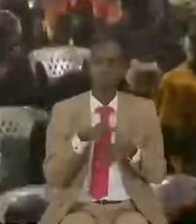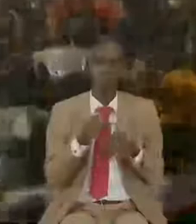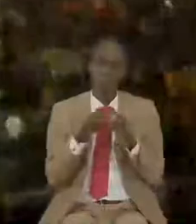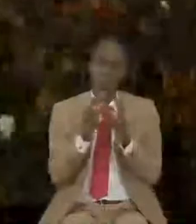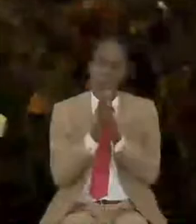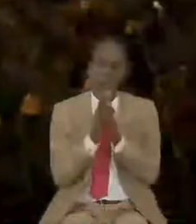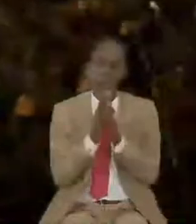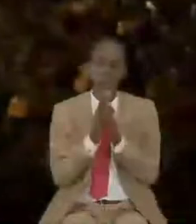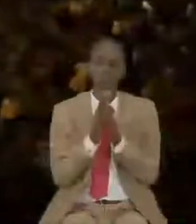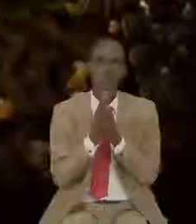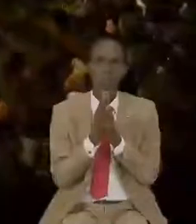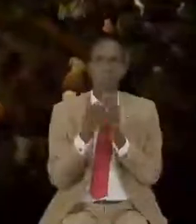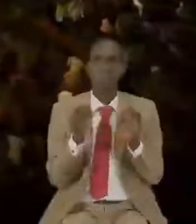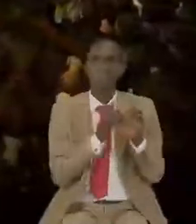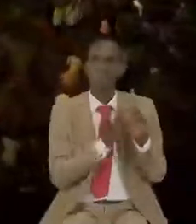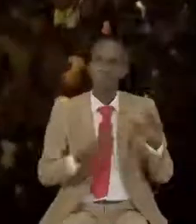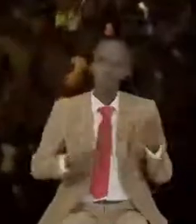Que le Seigneur vous bénisse.